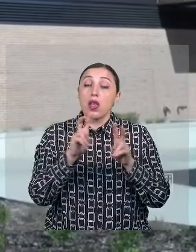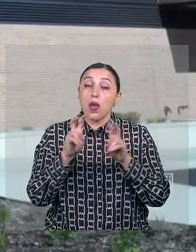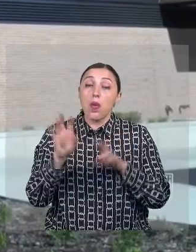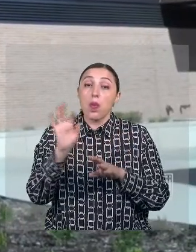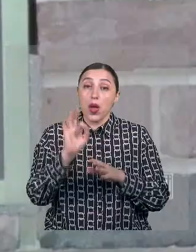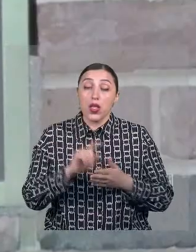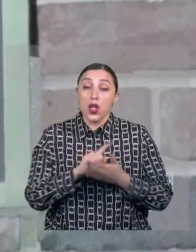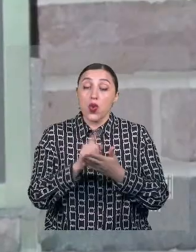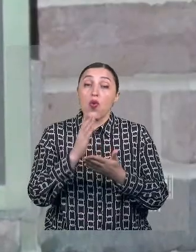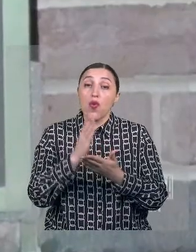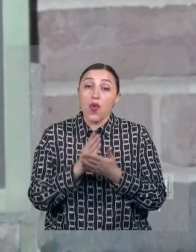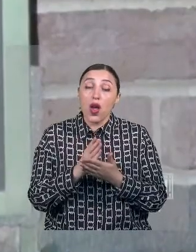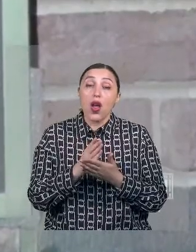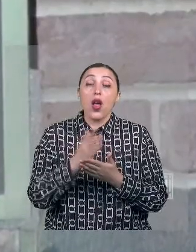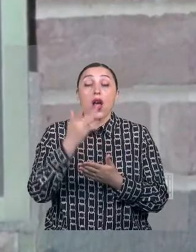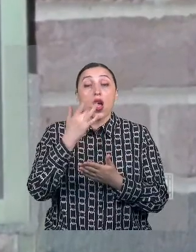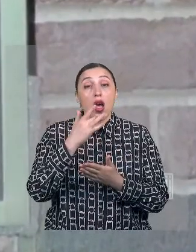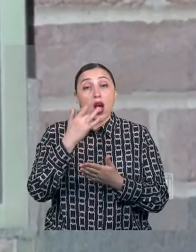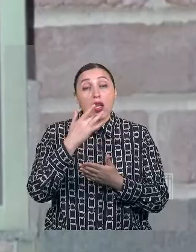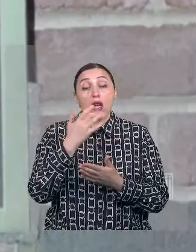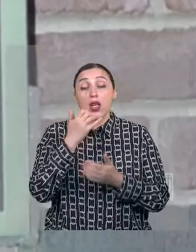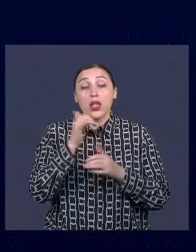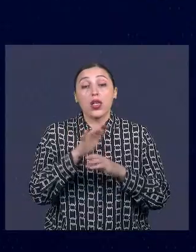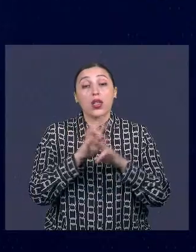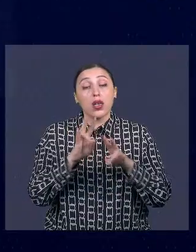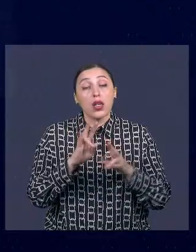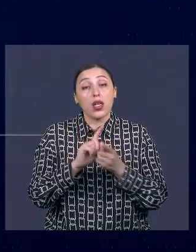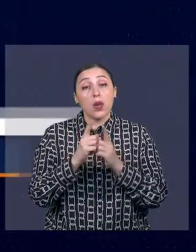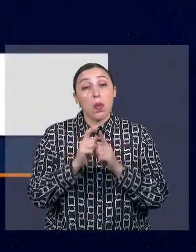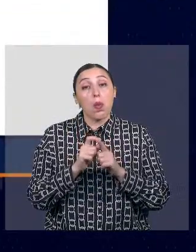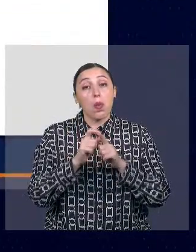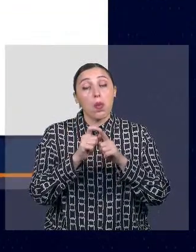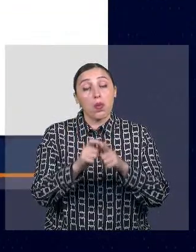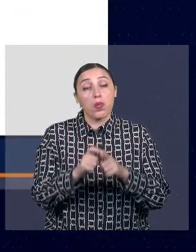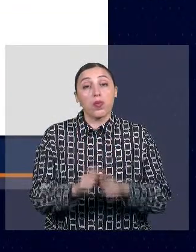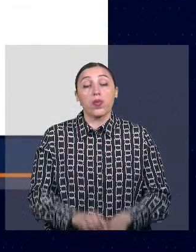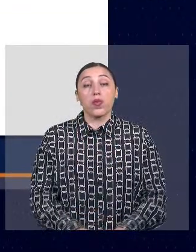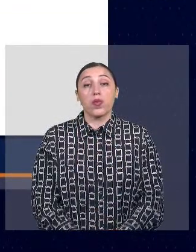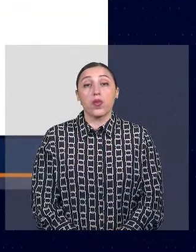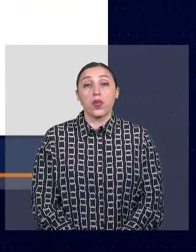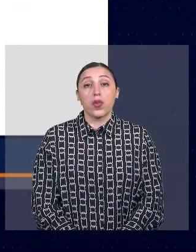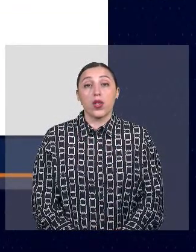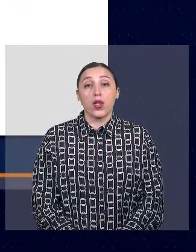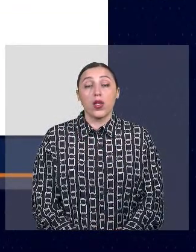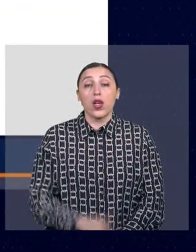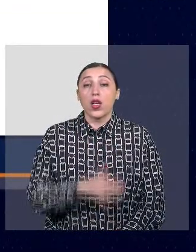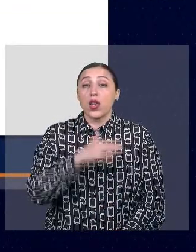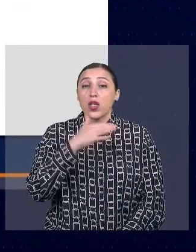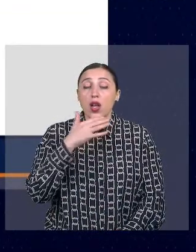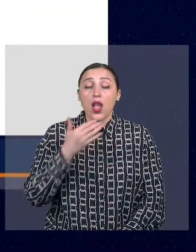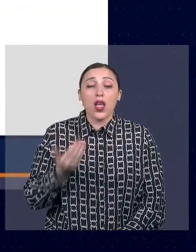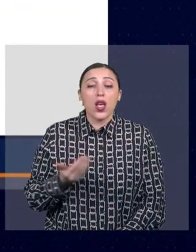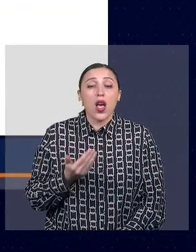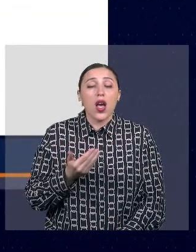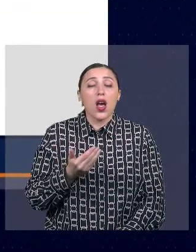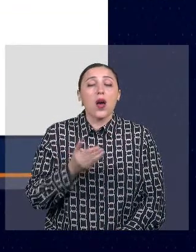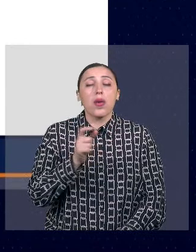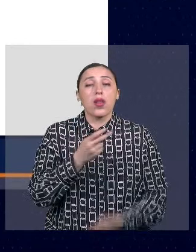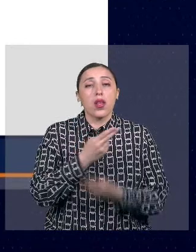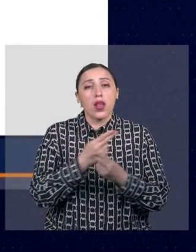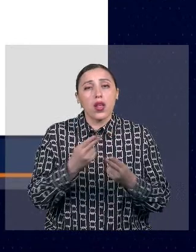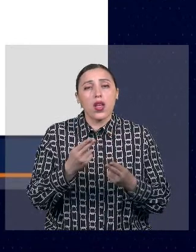առնչվող հարցեր, փոխանցել են Միացյալ Նահանգների պետքարտուղարությունից։ Չափազանց շատ կյանքեր խլած ու շատ երկար